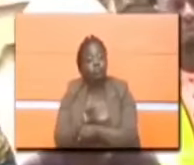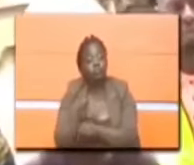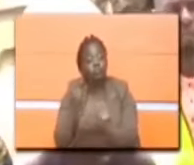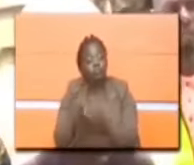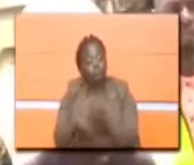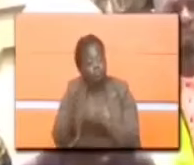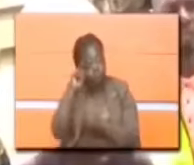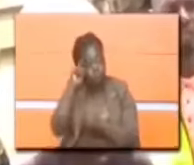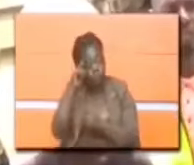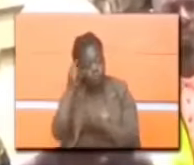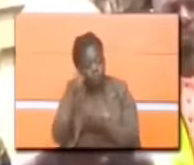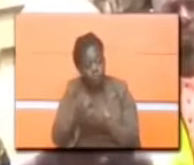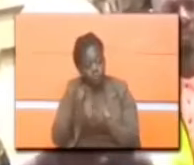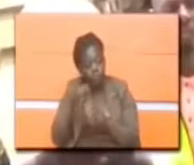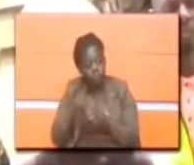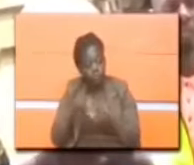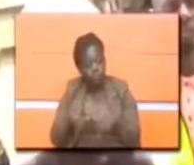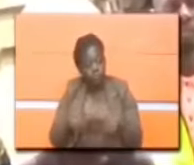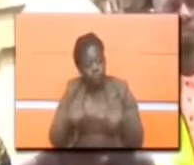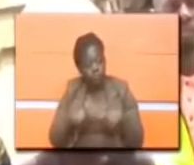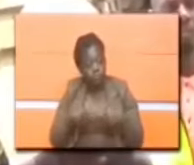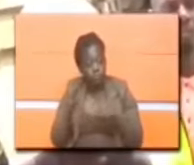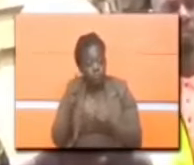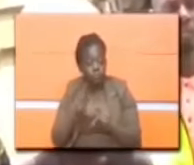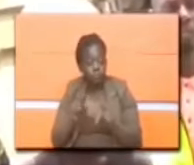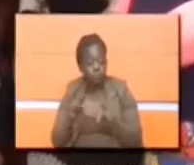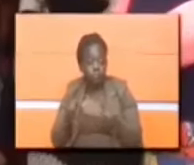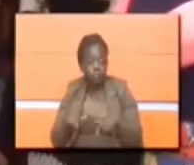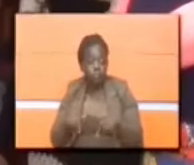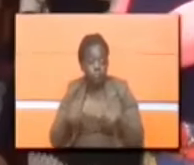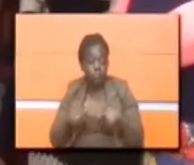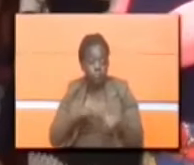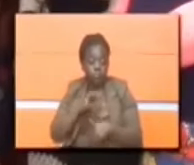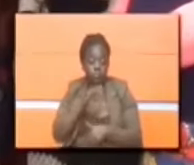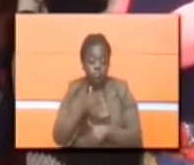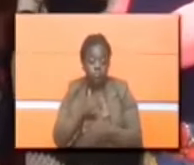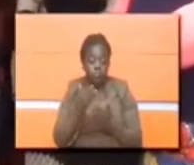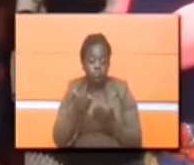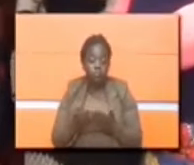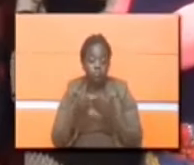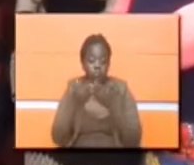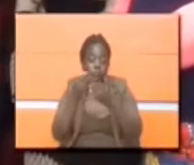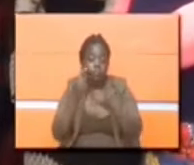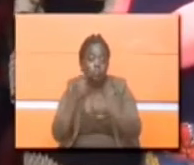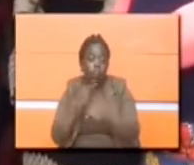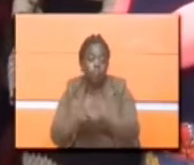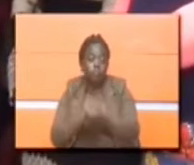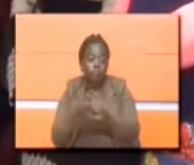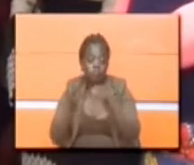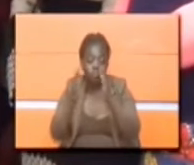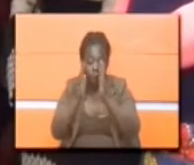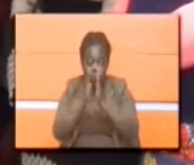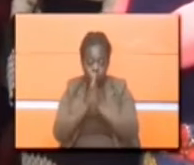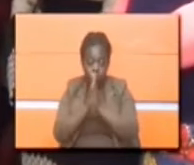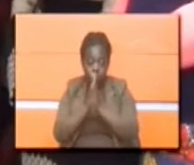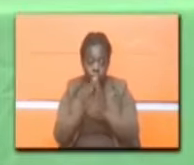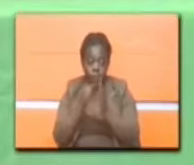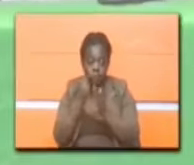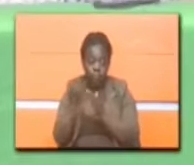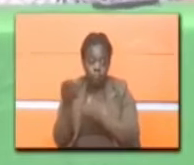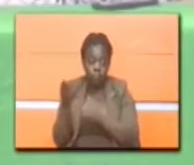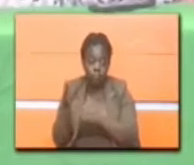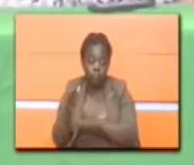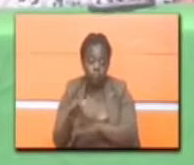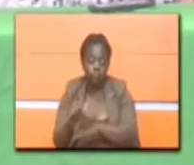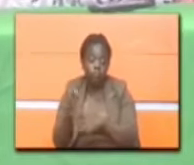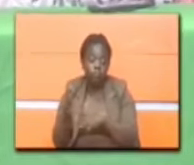tulowooza nti bizibu mu bulamu bw'abantu, mu bulamu bwaffe. Bawaddeyo n'akaseera okusabira abaalusula mu akaba.